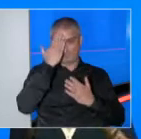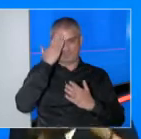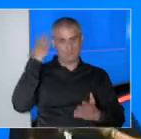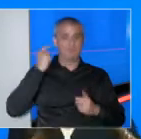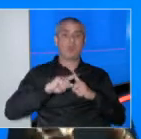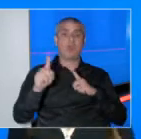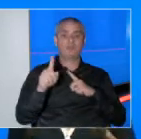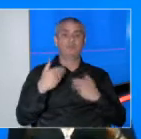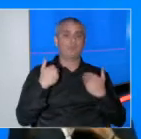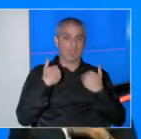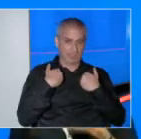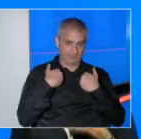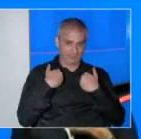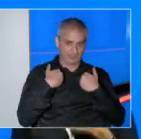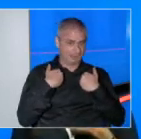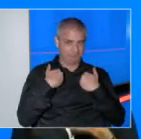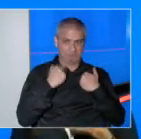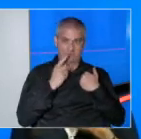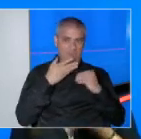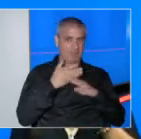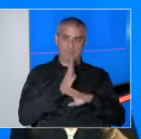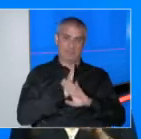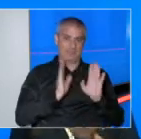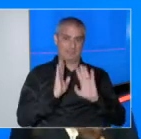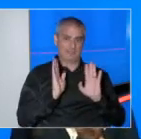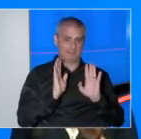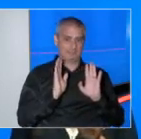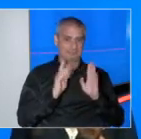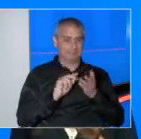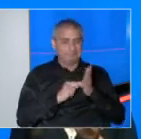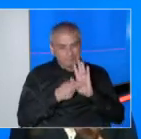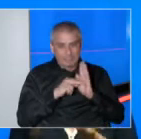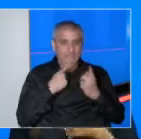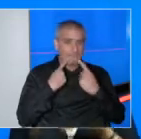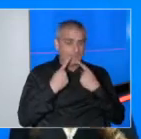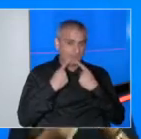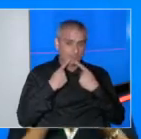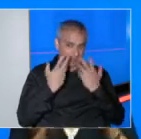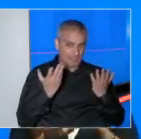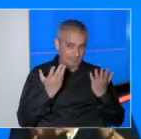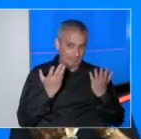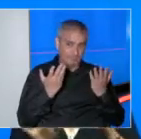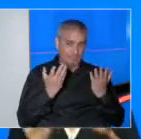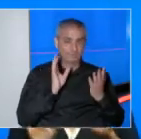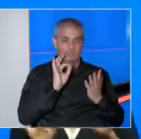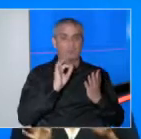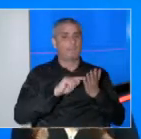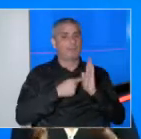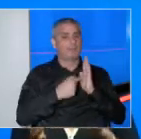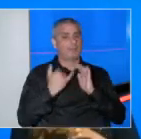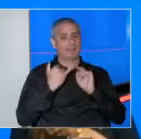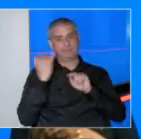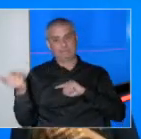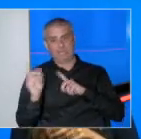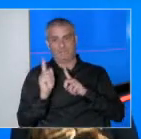ימים. אני לא נכנס לתכסיסי המסע ומתן, נקרא לזה ככה, שנועדו להביא את